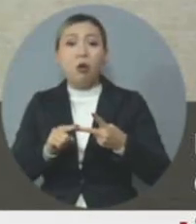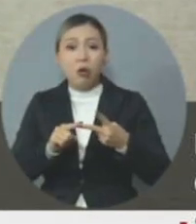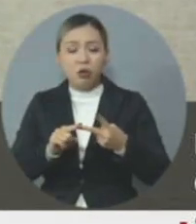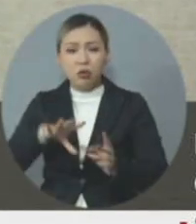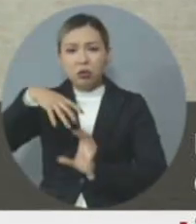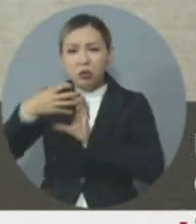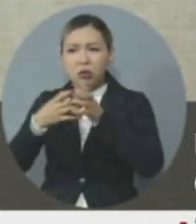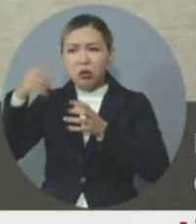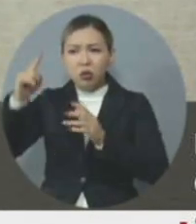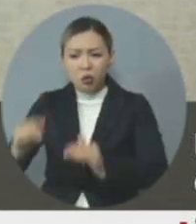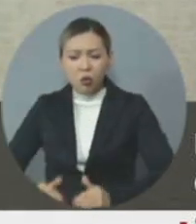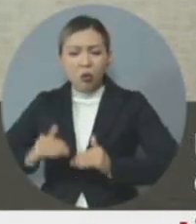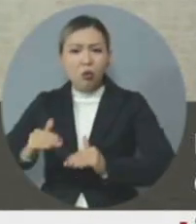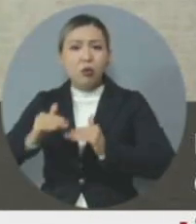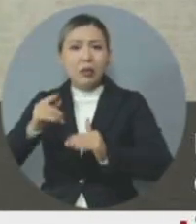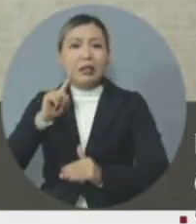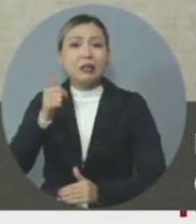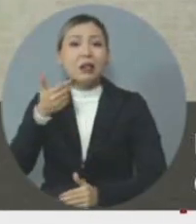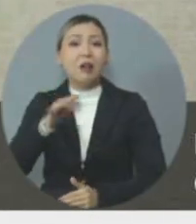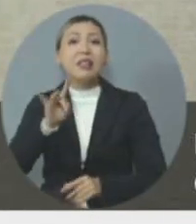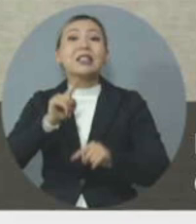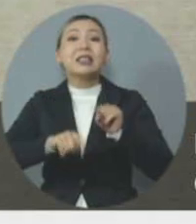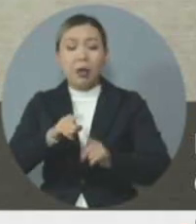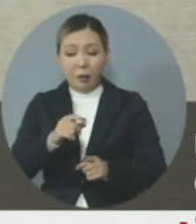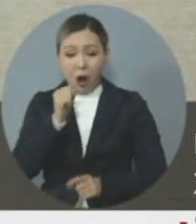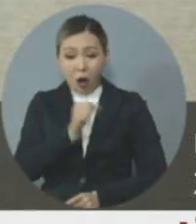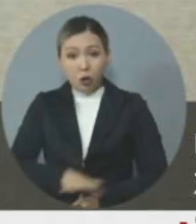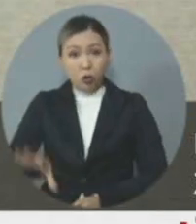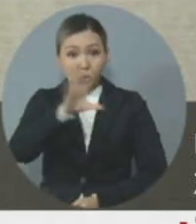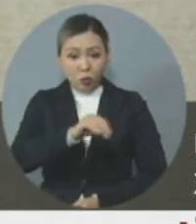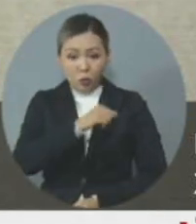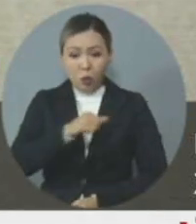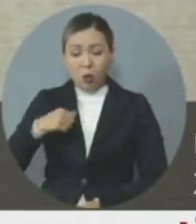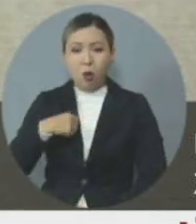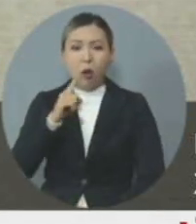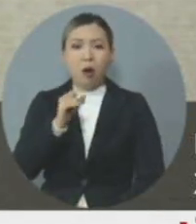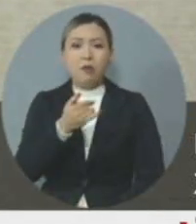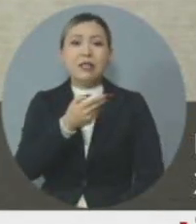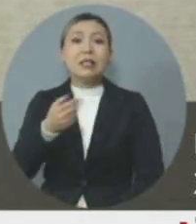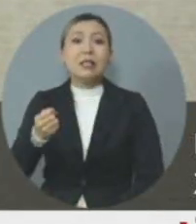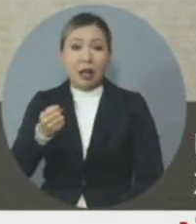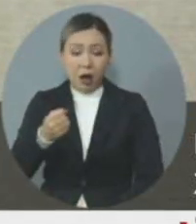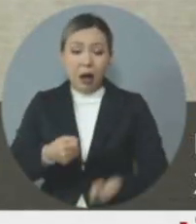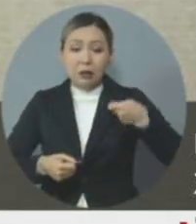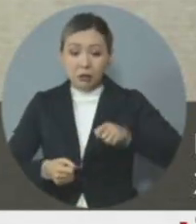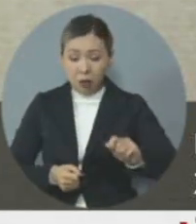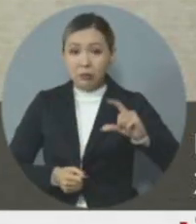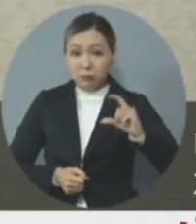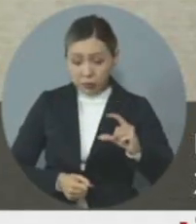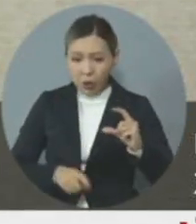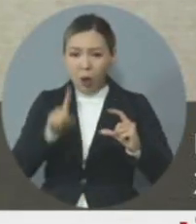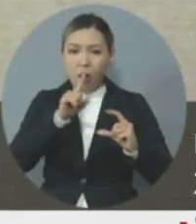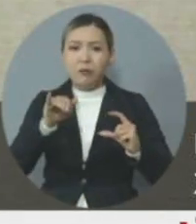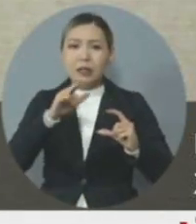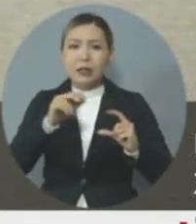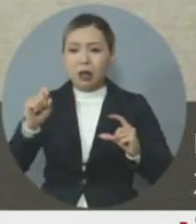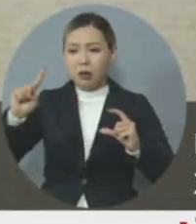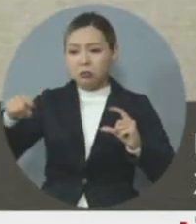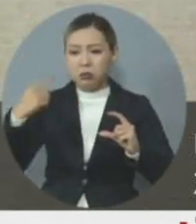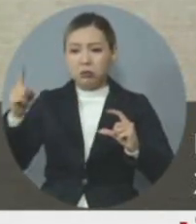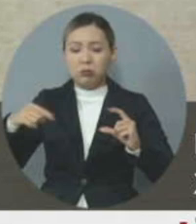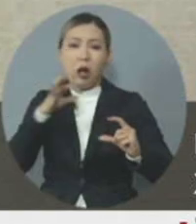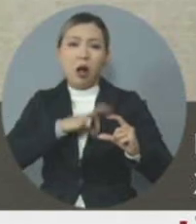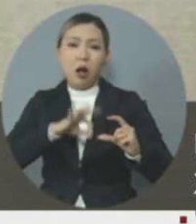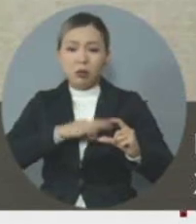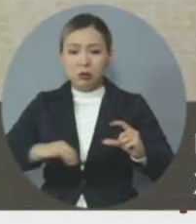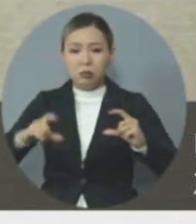хөгшийн загварын ерөөсө загвар нь тэр шүү дээ. Ард түмэн өөрсдөө хувьцааны ноогдлоо шиг гэж цалингаасаа гадна аваа суудаг байдаг. Тэгээ яах вэ гэхээр 5-7-д хулгай